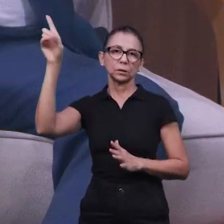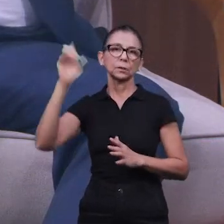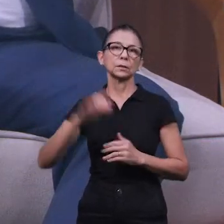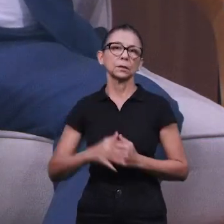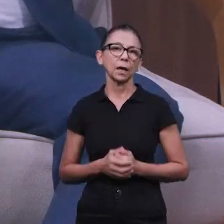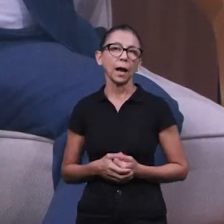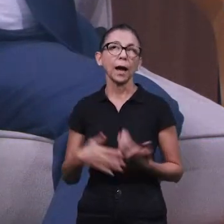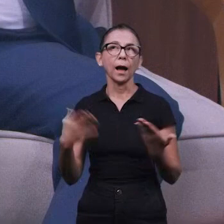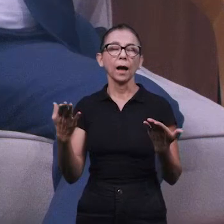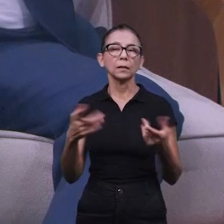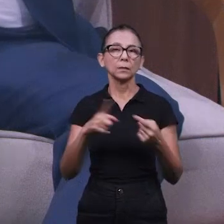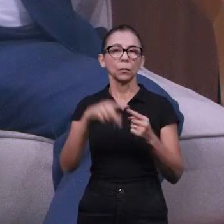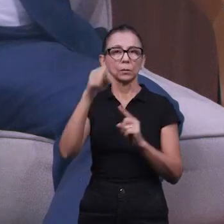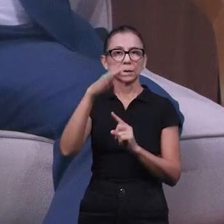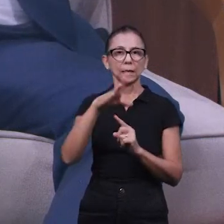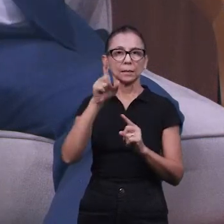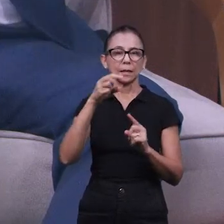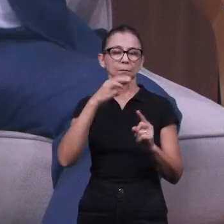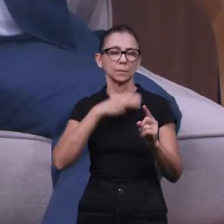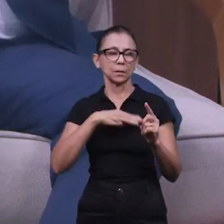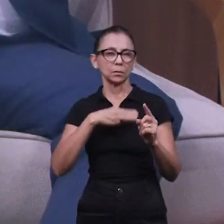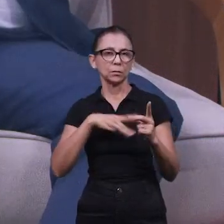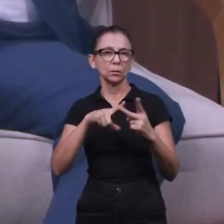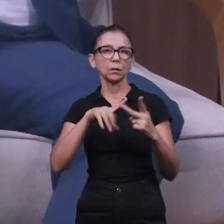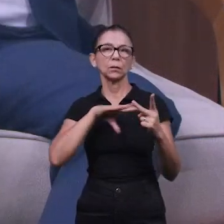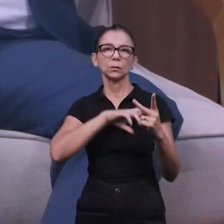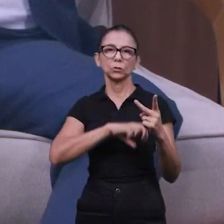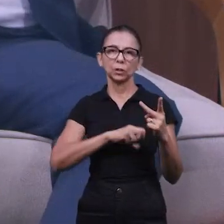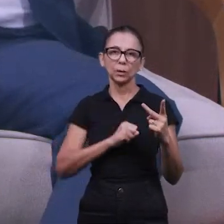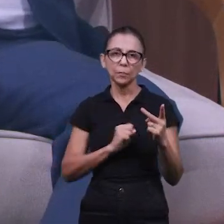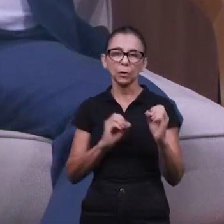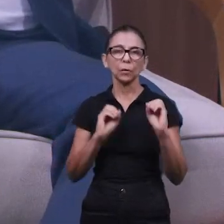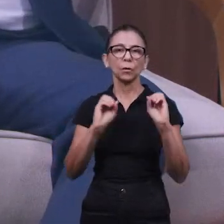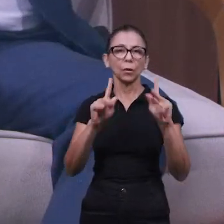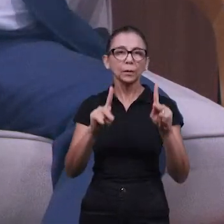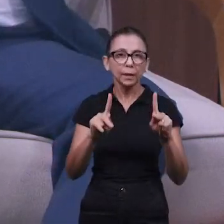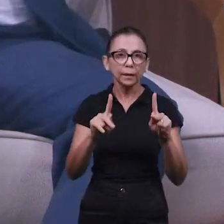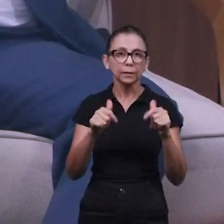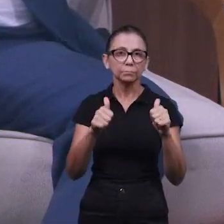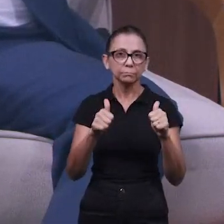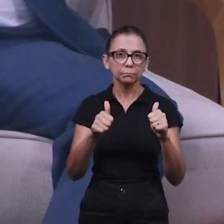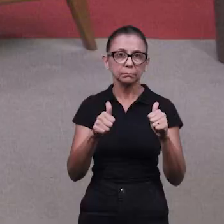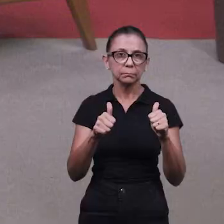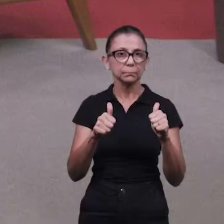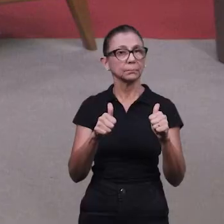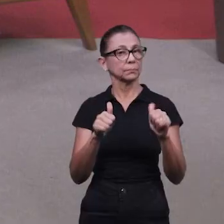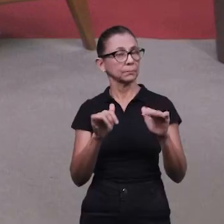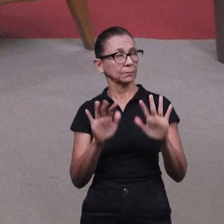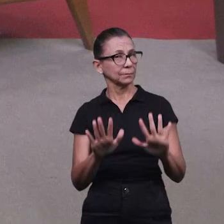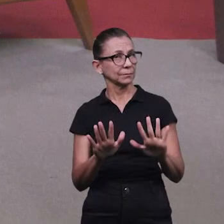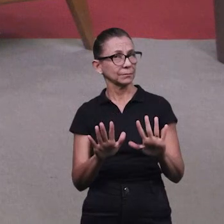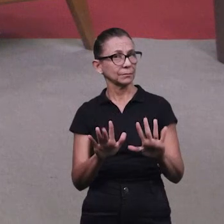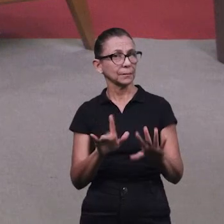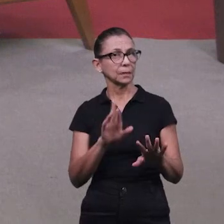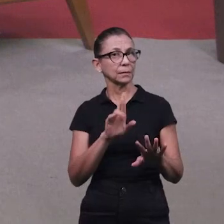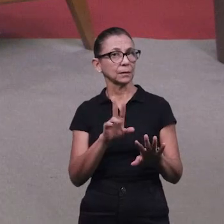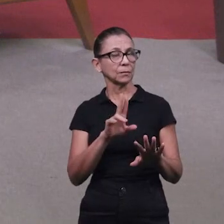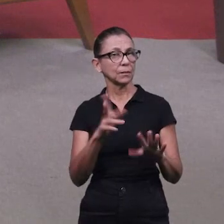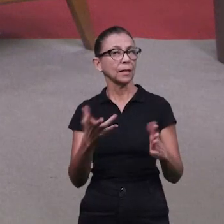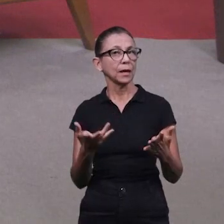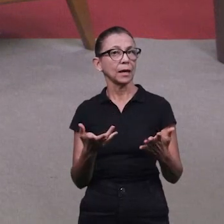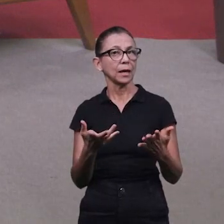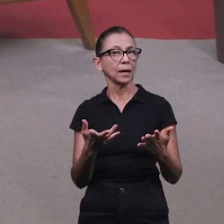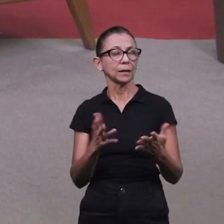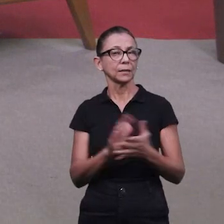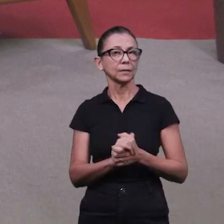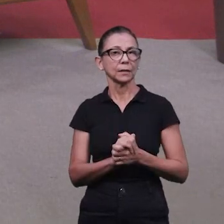la miséricorde, c'est l'amour, et tout va bien, on peut tout faire. Mais non, ce n'est pas comme ça. La grâce,